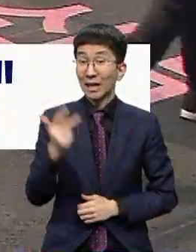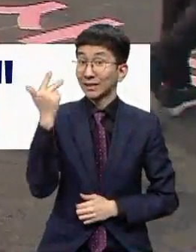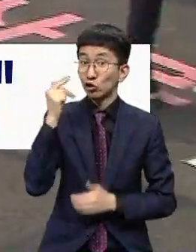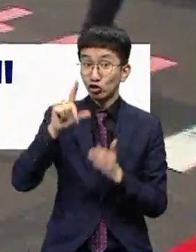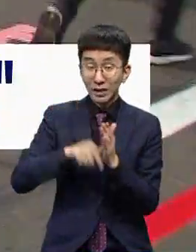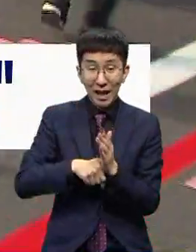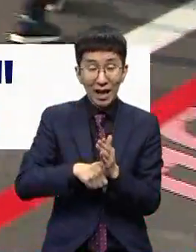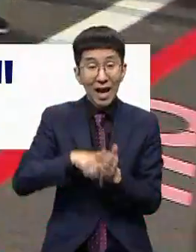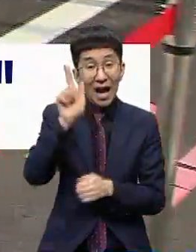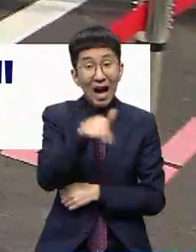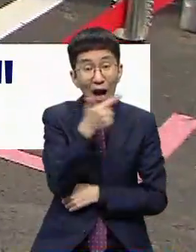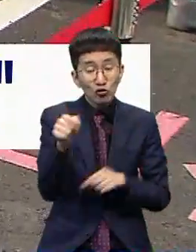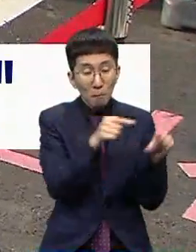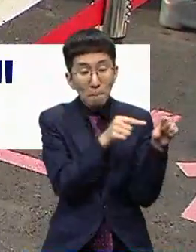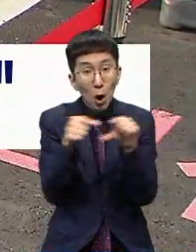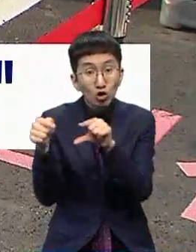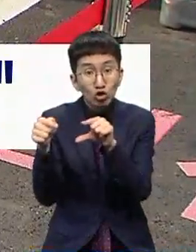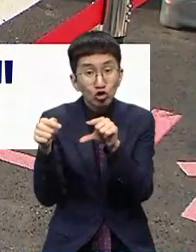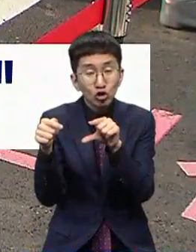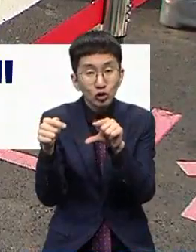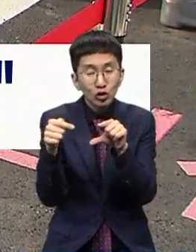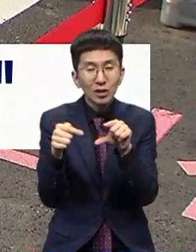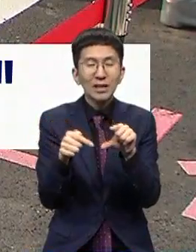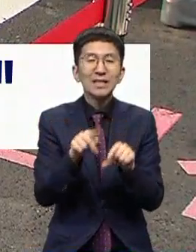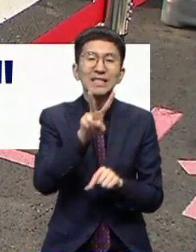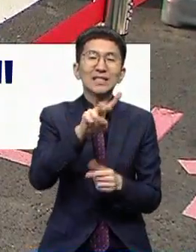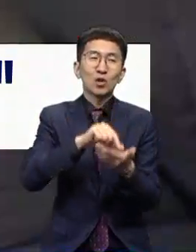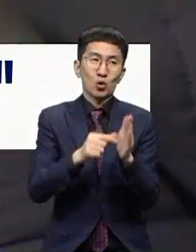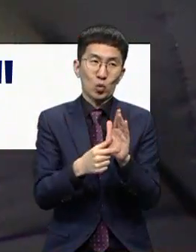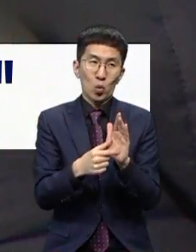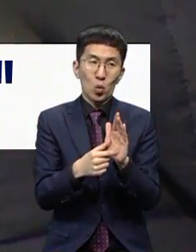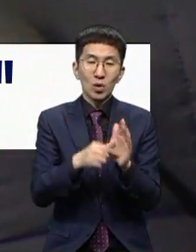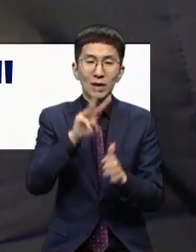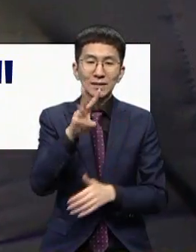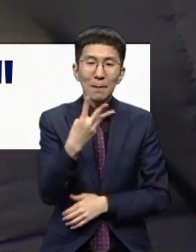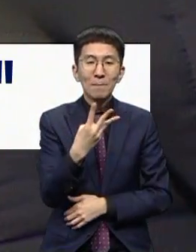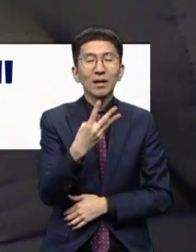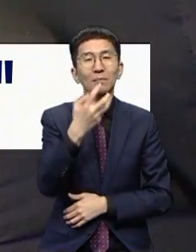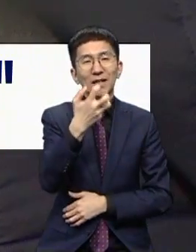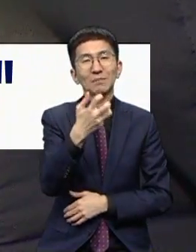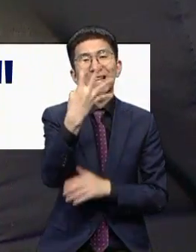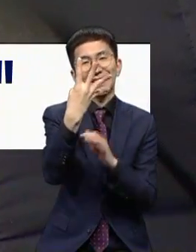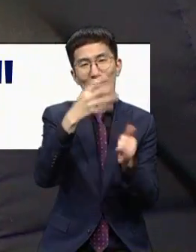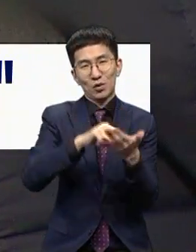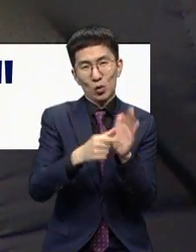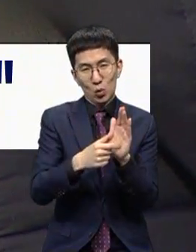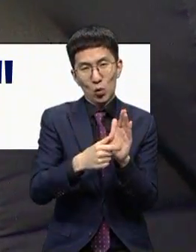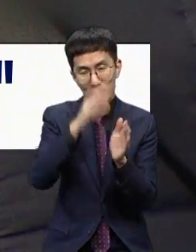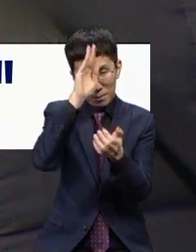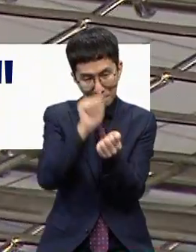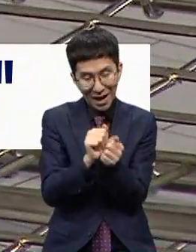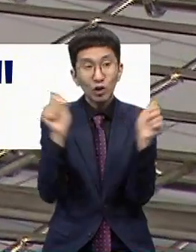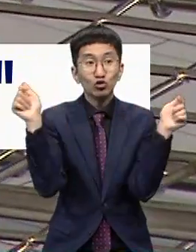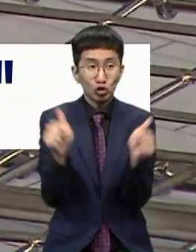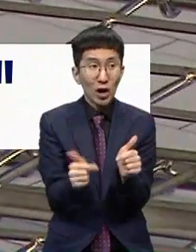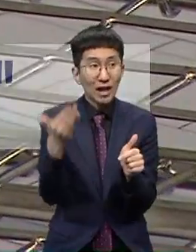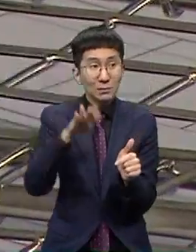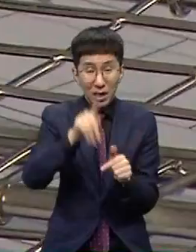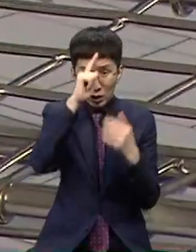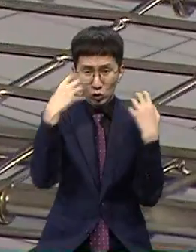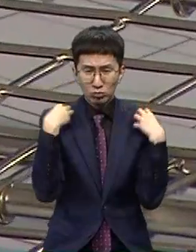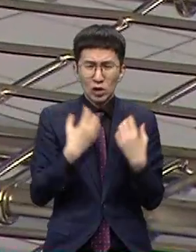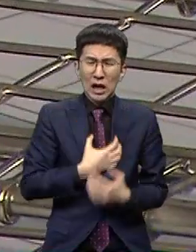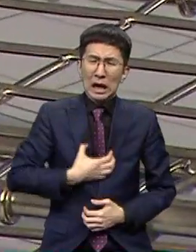평균 환자수는 2단계 기준에 해당하는 300 84명 까지 낮아졌지만 보건당국이 긴장을 늦추지 못하는